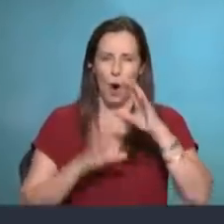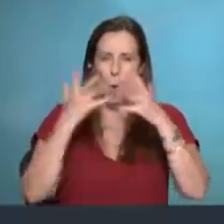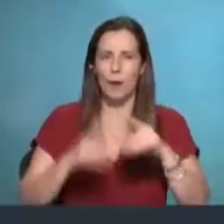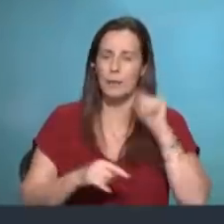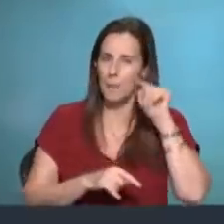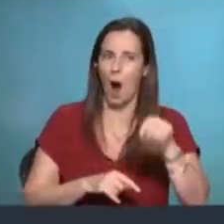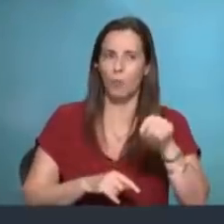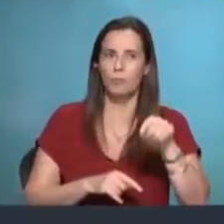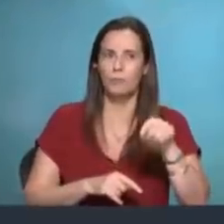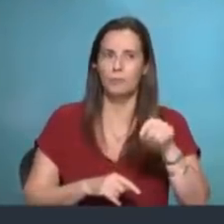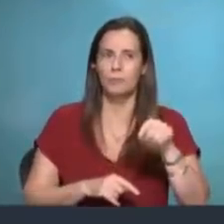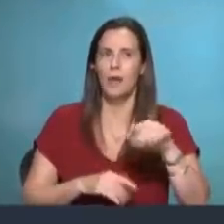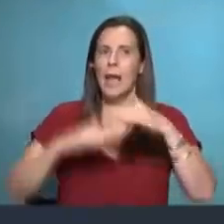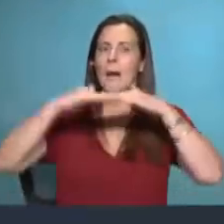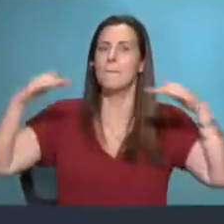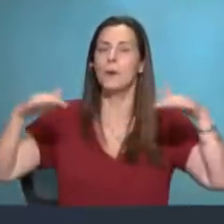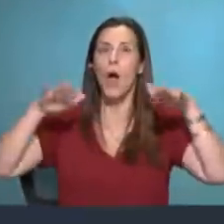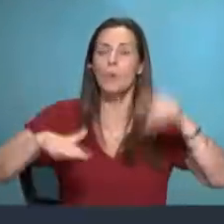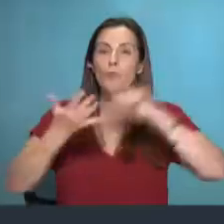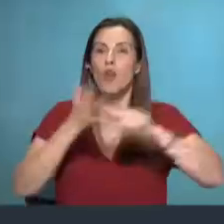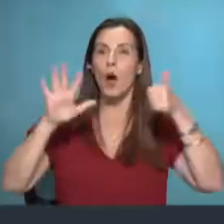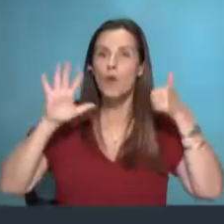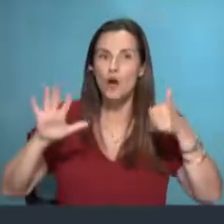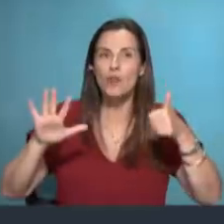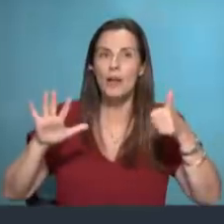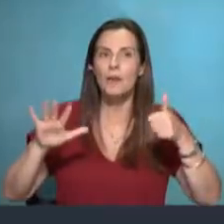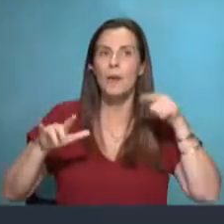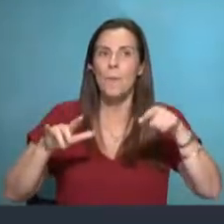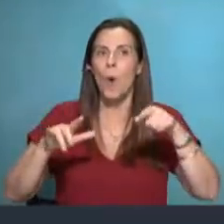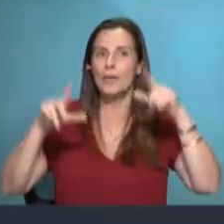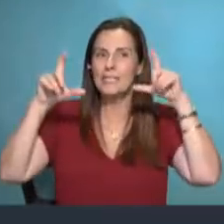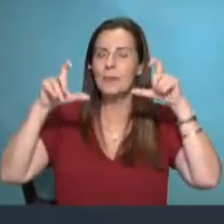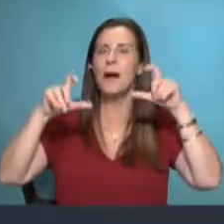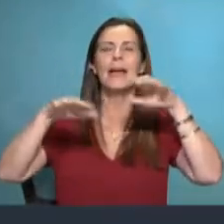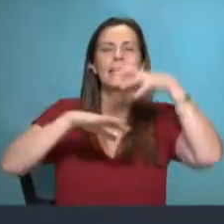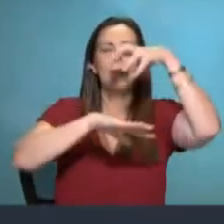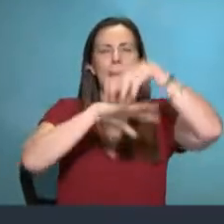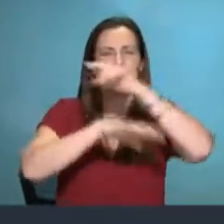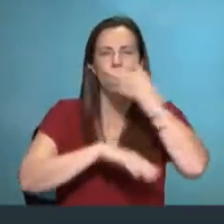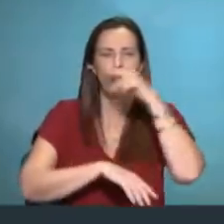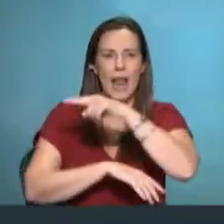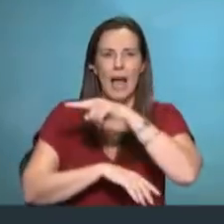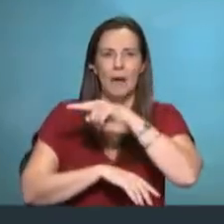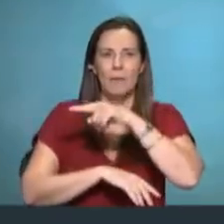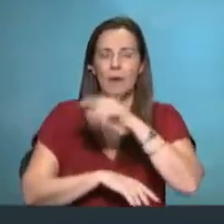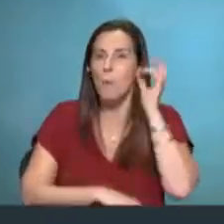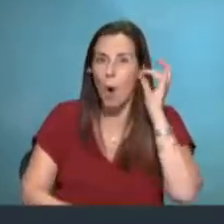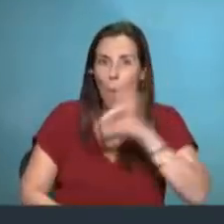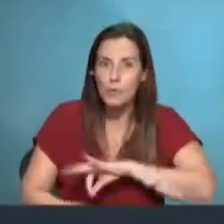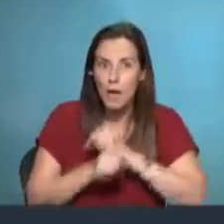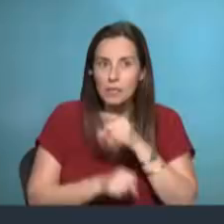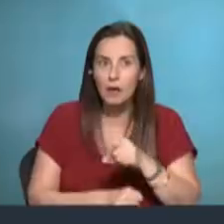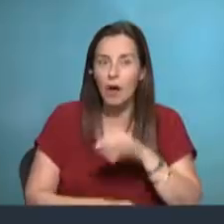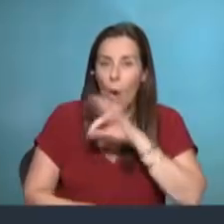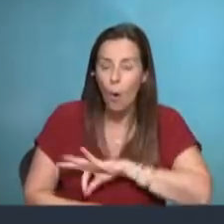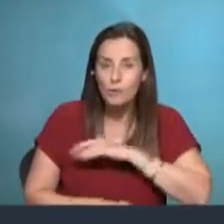זה היה פיגום גדול, ישבו פה 6 חודשים. ופה היא צילמה כיפת הסלע בירושלים. רוסיה עשתה את זה? רוסיה